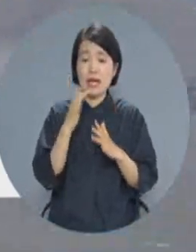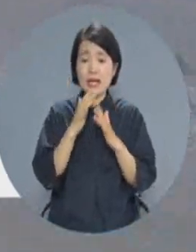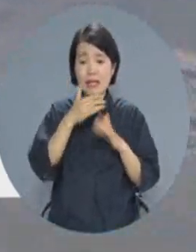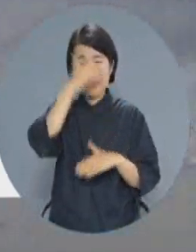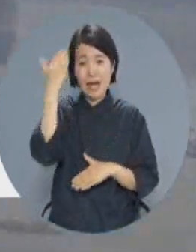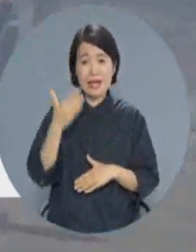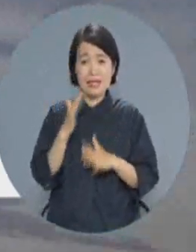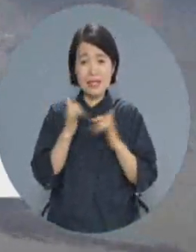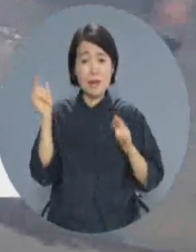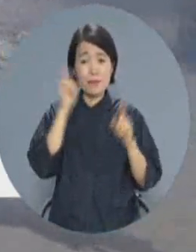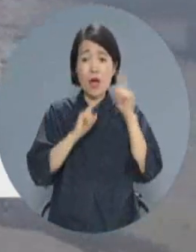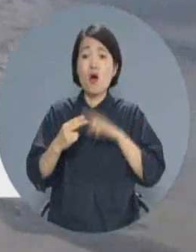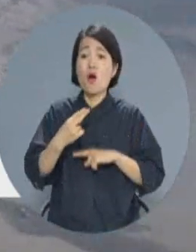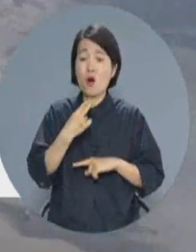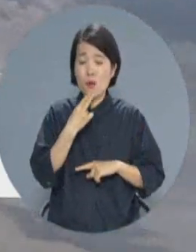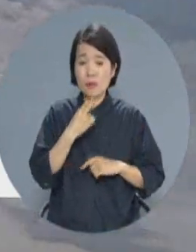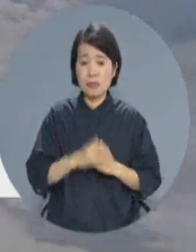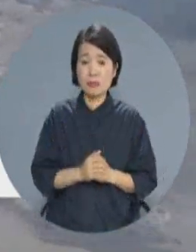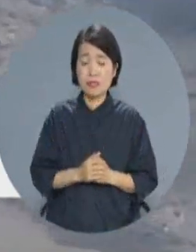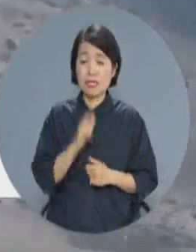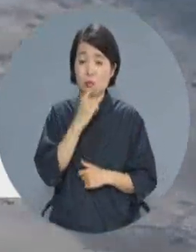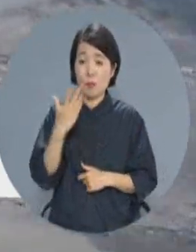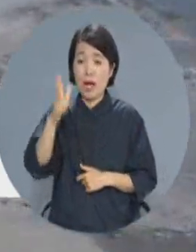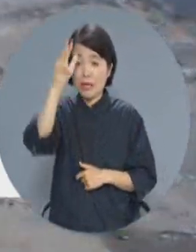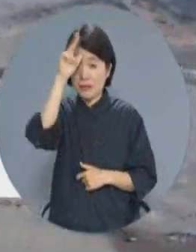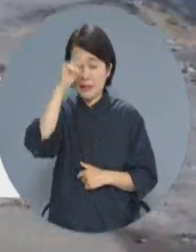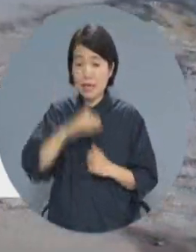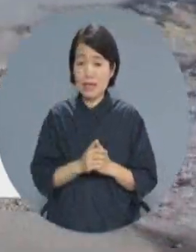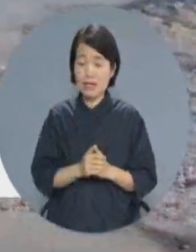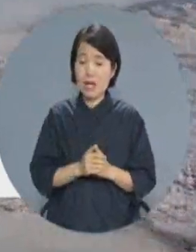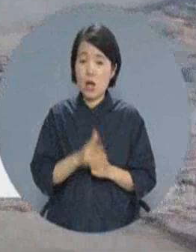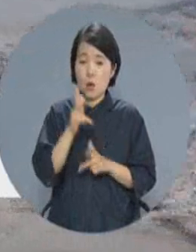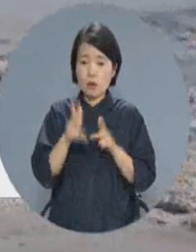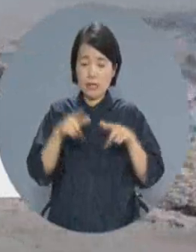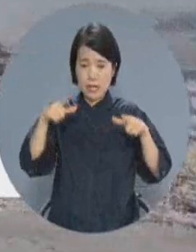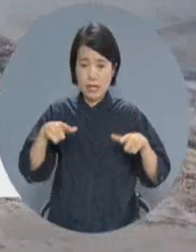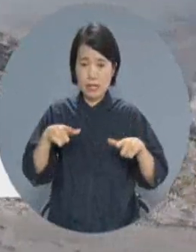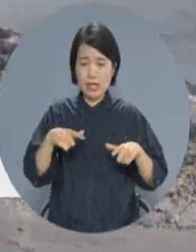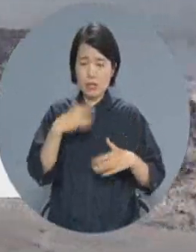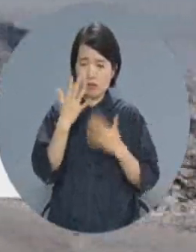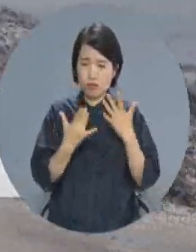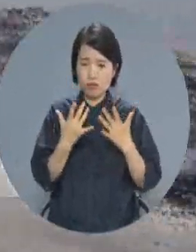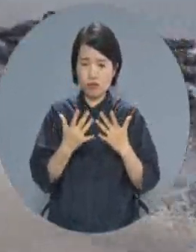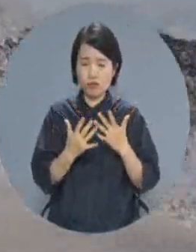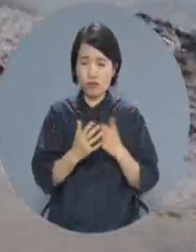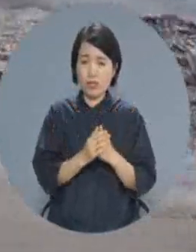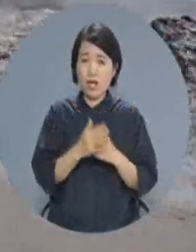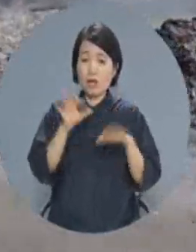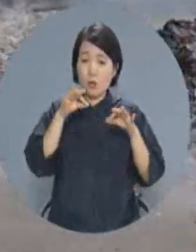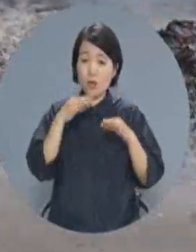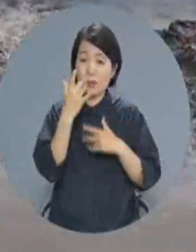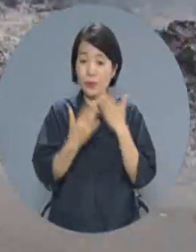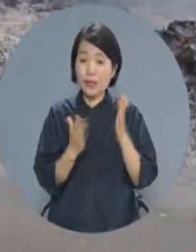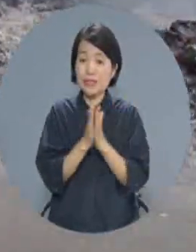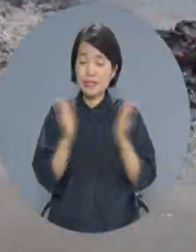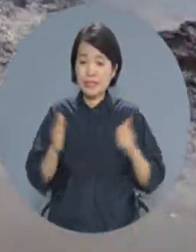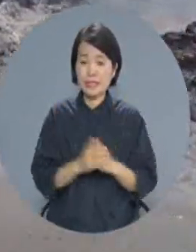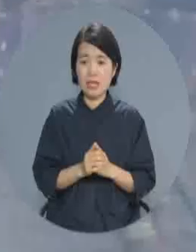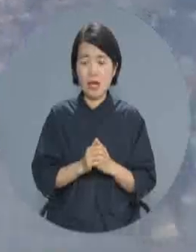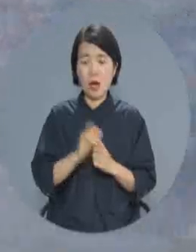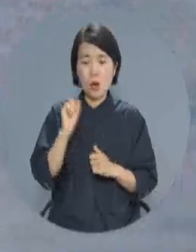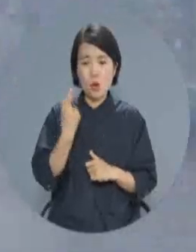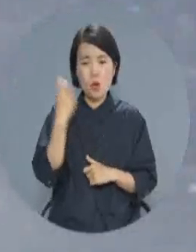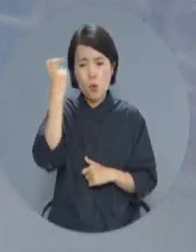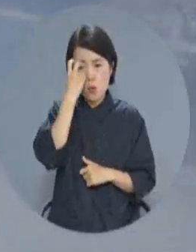피해는 없었습니다. 소방과 경찰은 공장 부지대 폐지 더미에서 처음 불이 시작된 것으로 보고 정확한